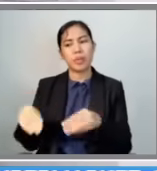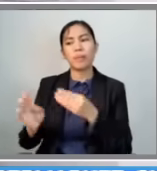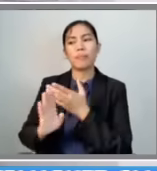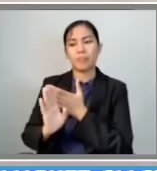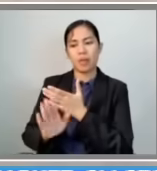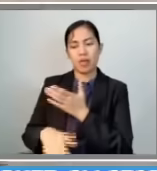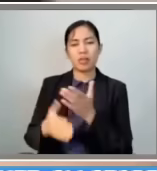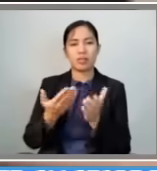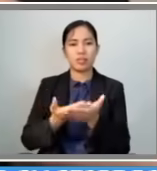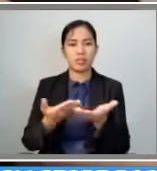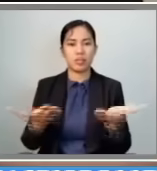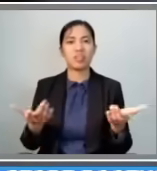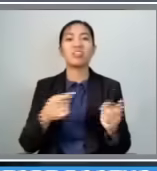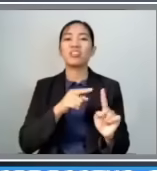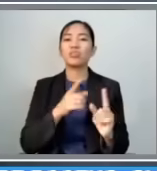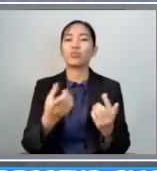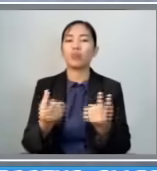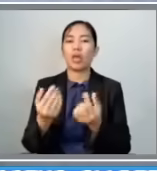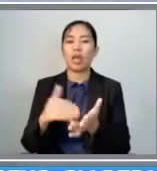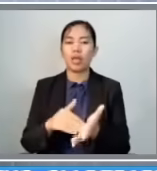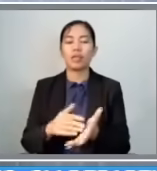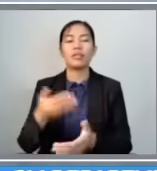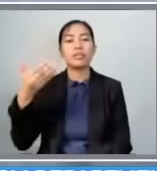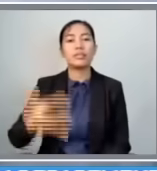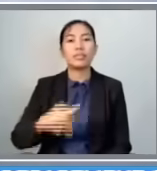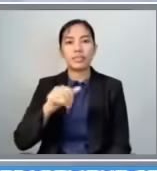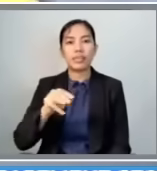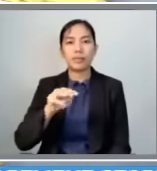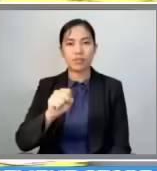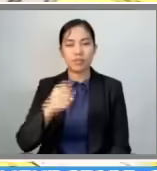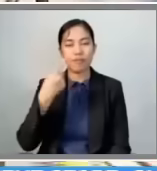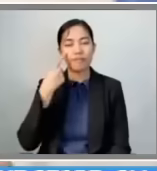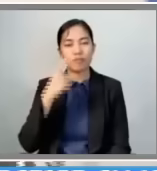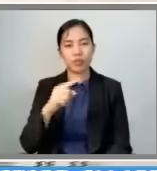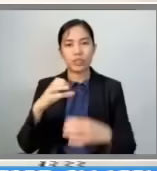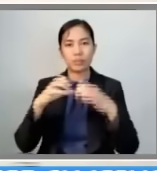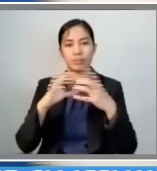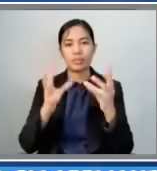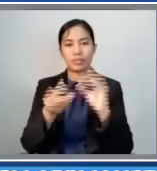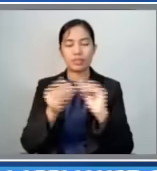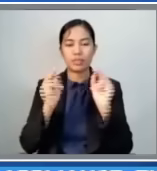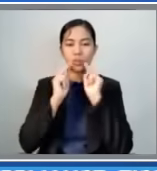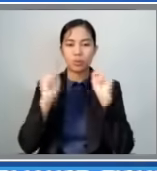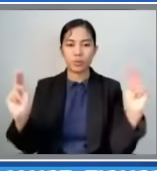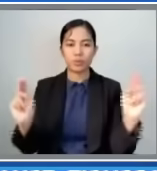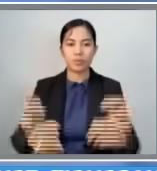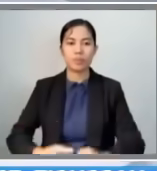sa kanila. James Agustin, nagbabalita para sa GMA Integrated News.